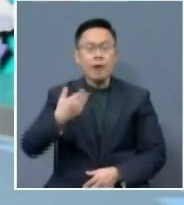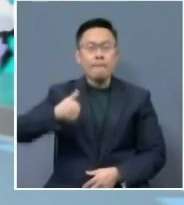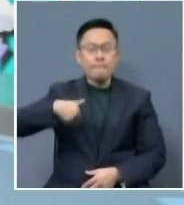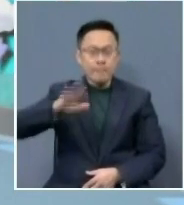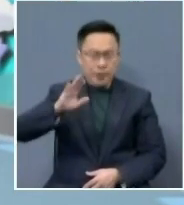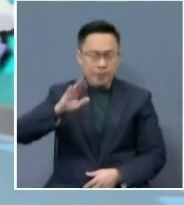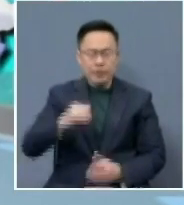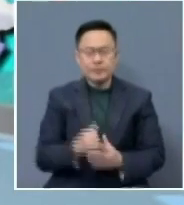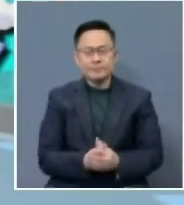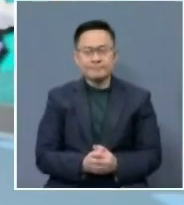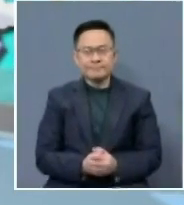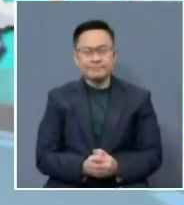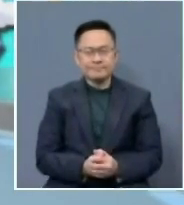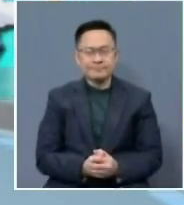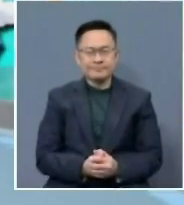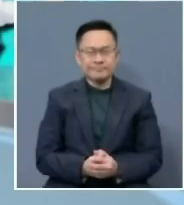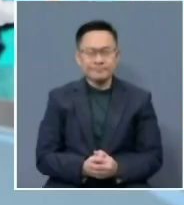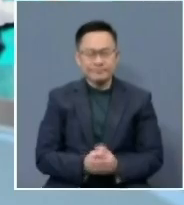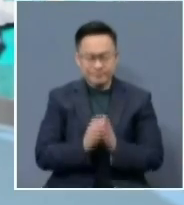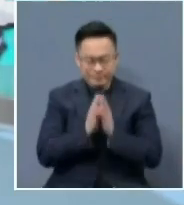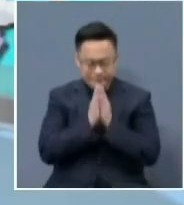ผู้ชมไปก่อนแล้วสวัสดี